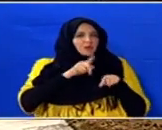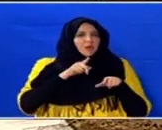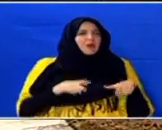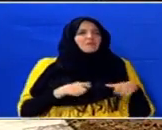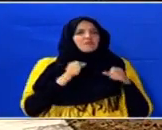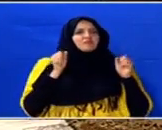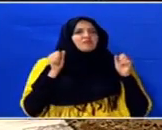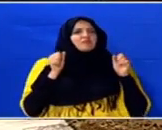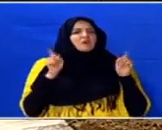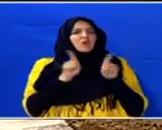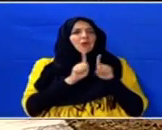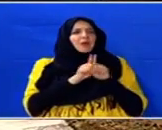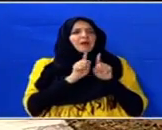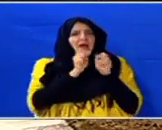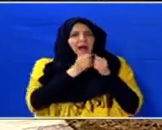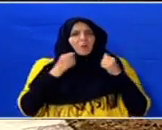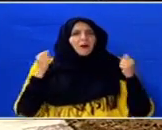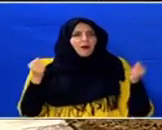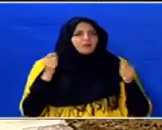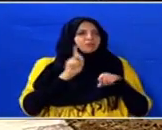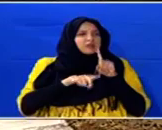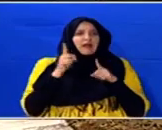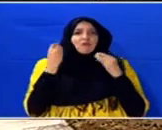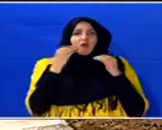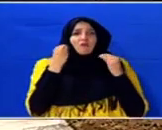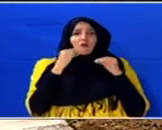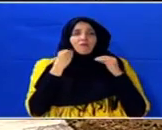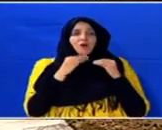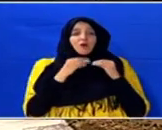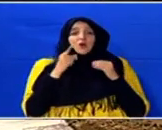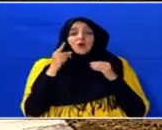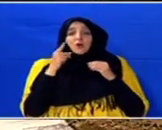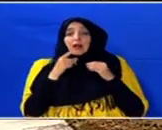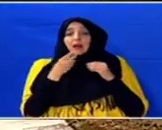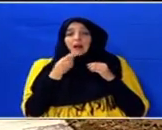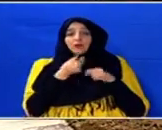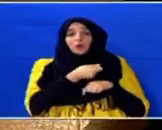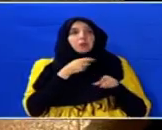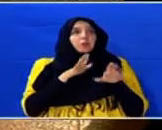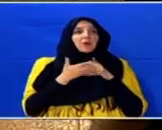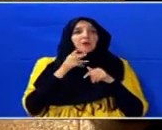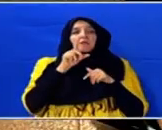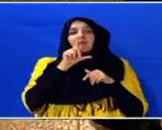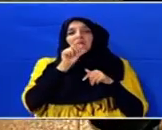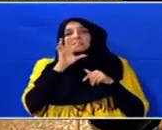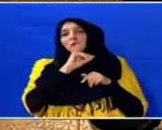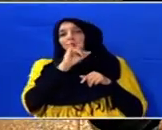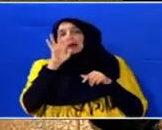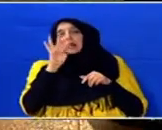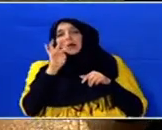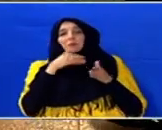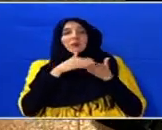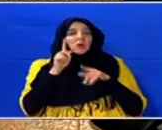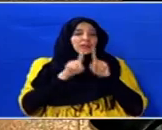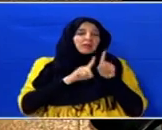هذا الاثاث. ما الحكم؟ والان يعني اب الزوج يطالب